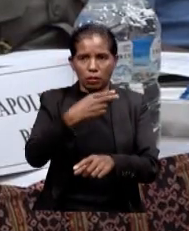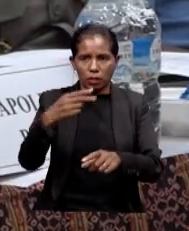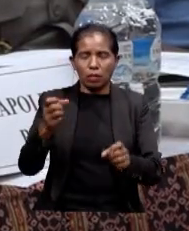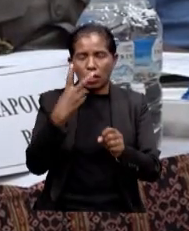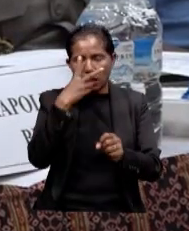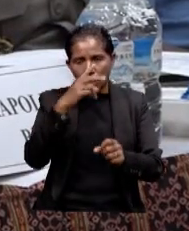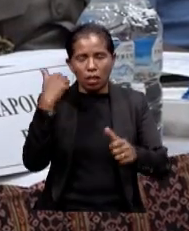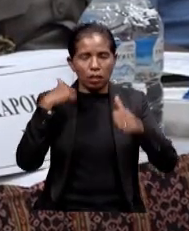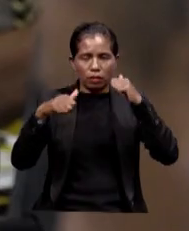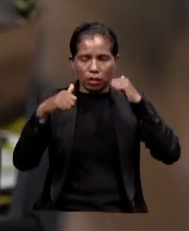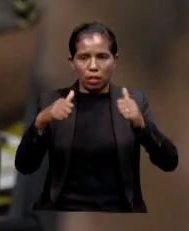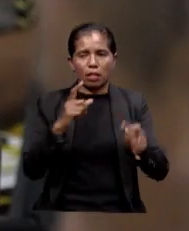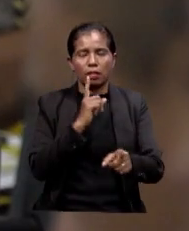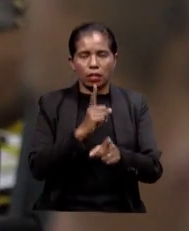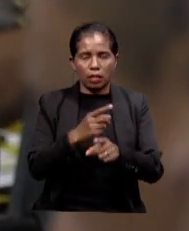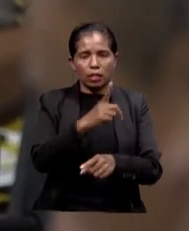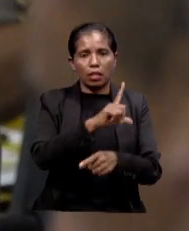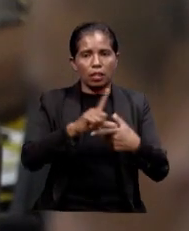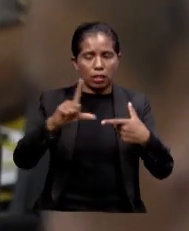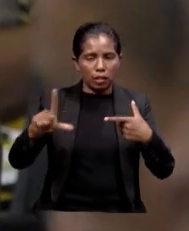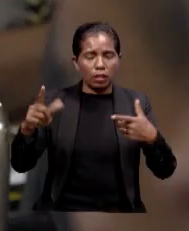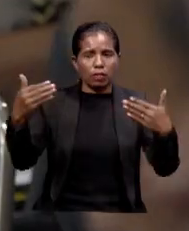ilegal e a linha fronteira. 15